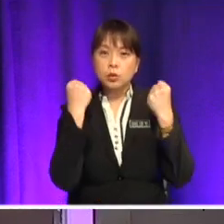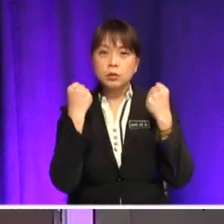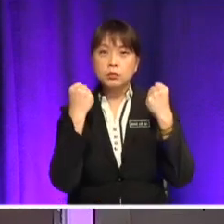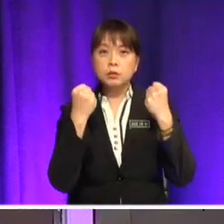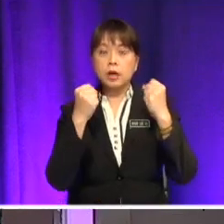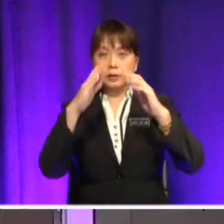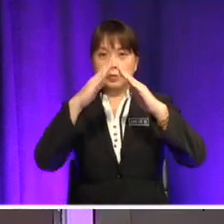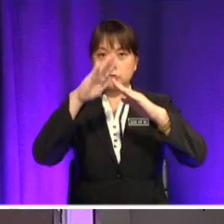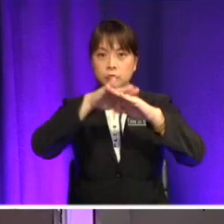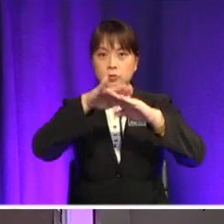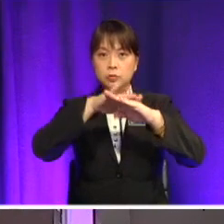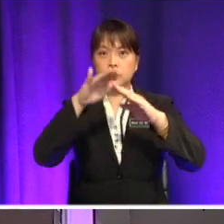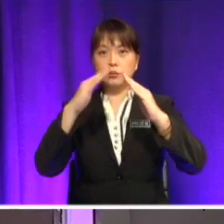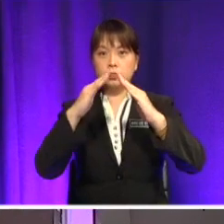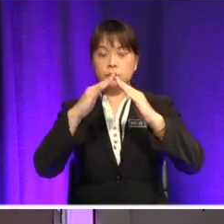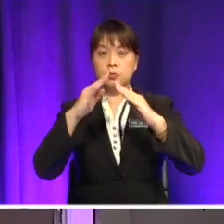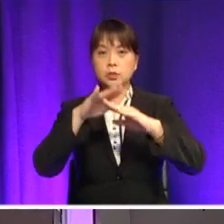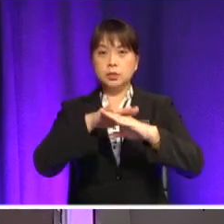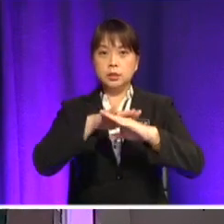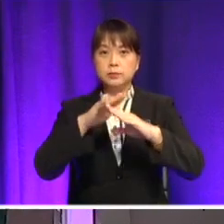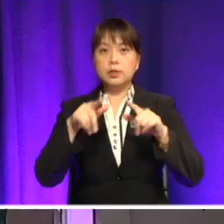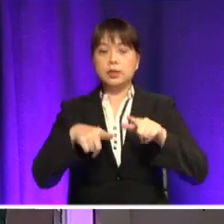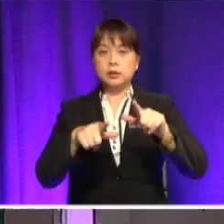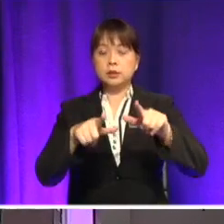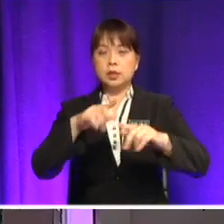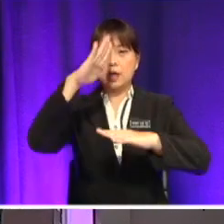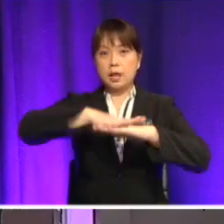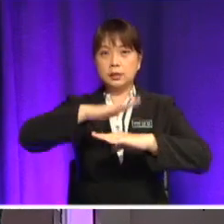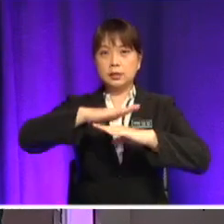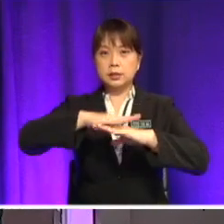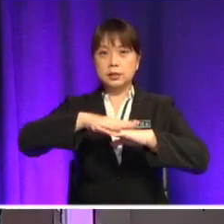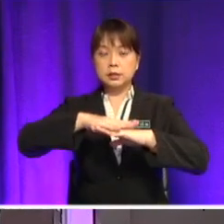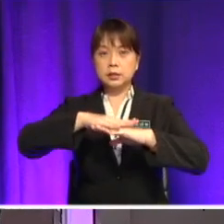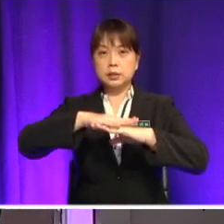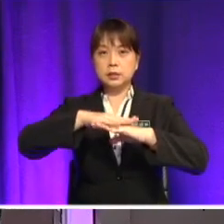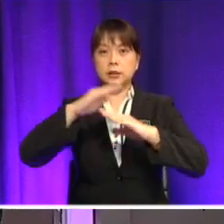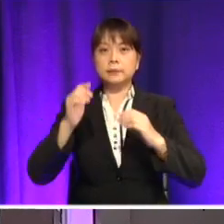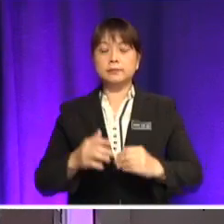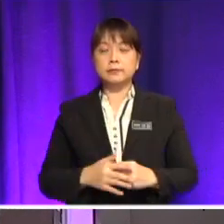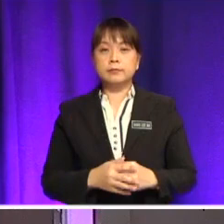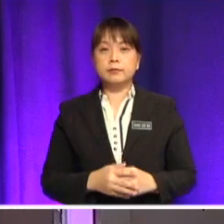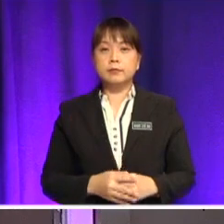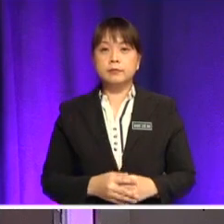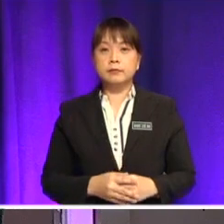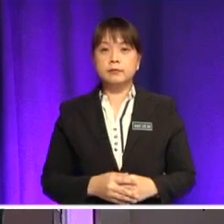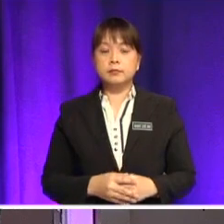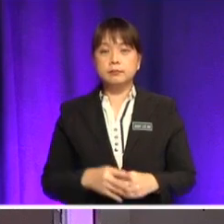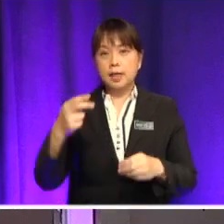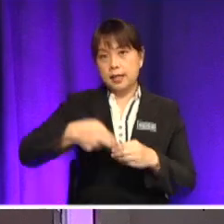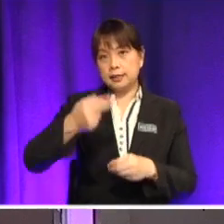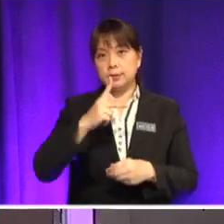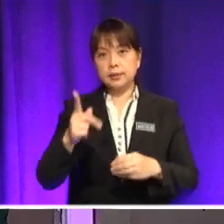wangi akan kuat halal juga akan tinggi di bagian atas bumbu bila hal laju tinggi di bagian atambung menghasilkan